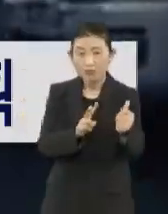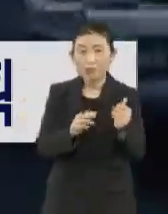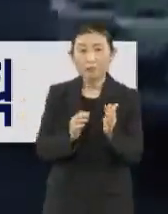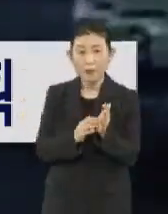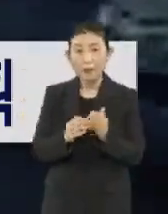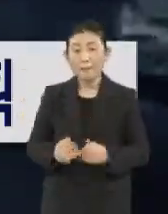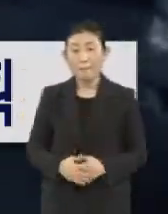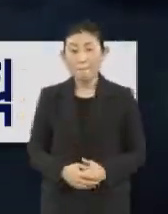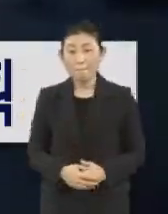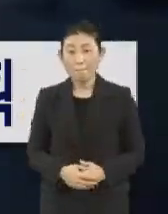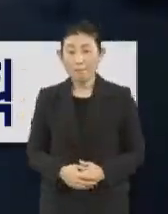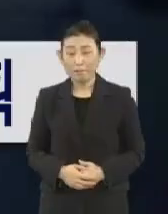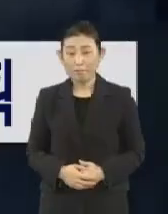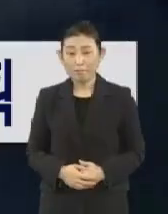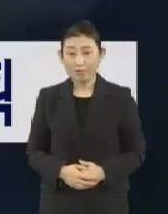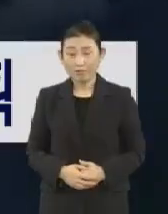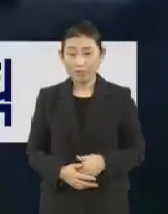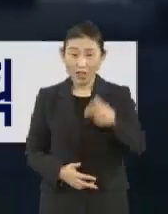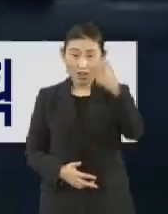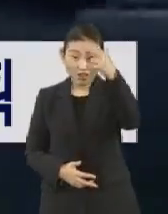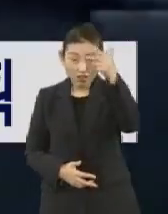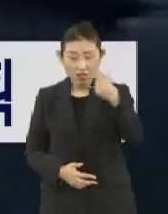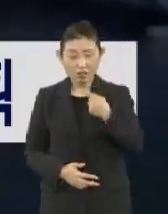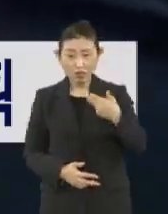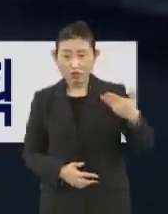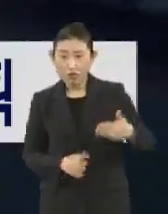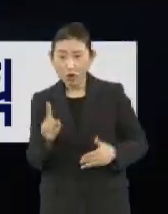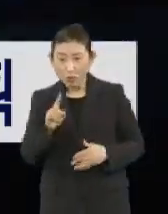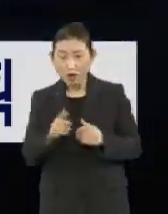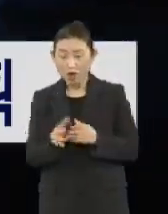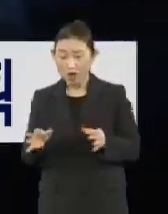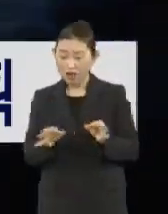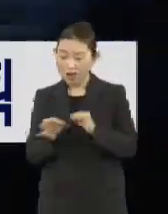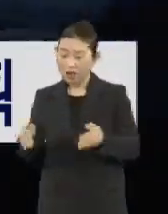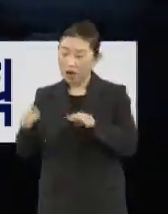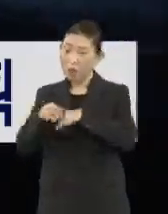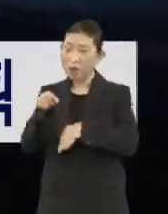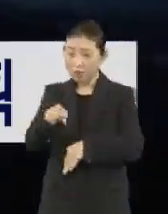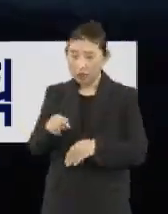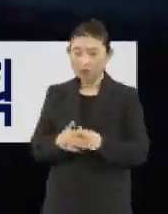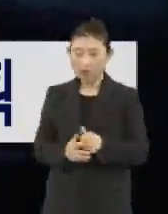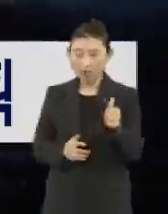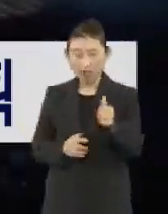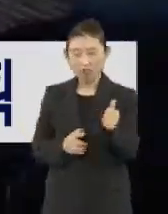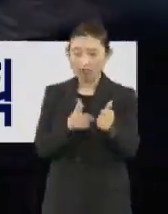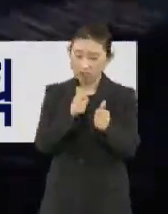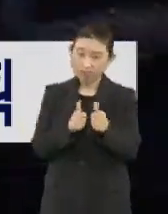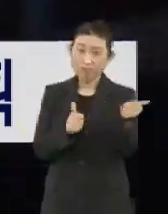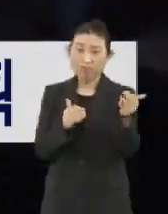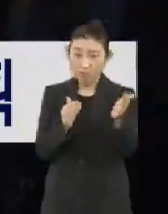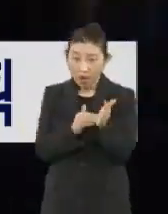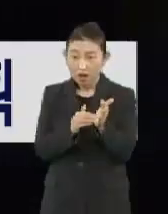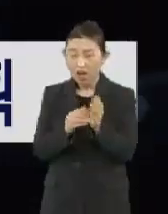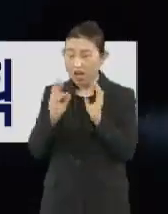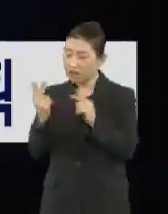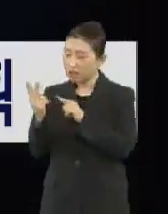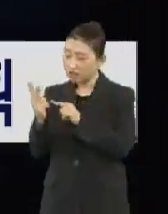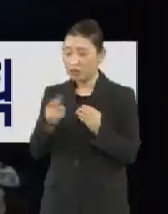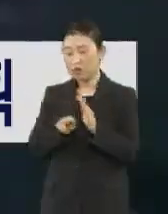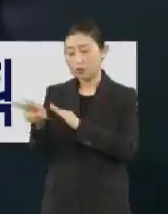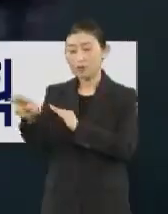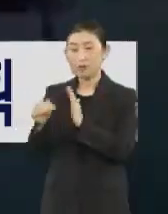씁니다 신고를 받고 출동한 경찰과 소방 은 인근 상가 지역에서 성체 멧돼지를 4살 했지만 나머지